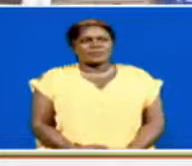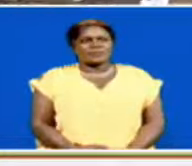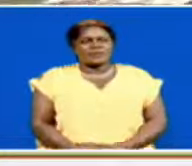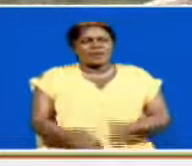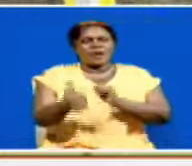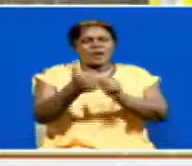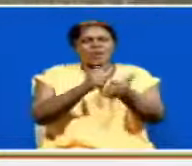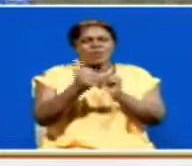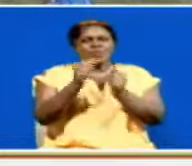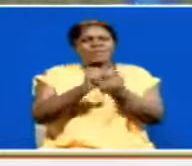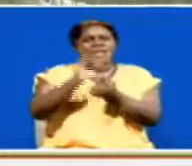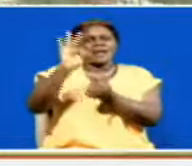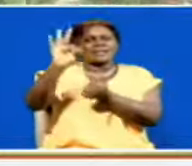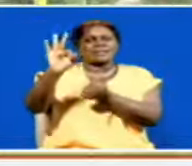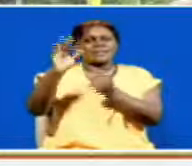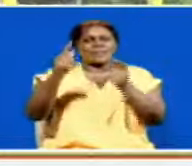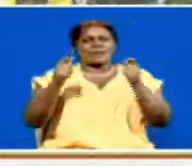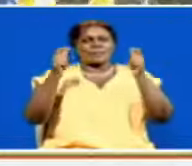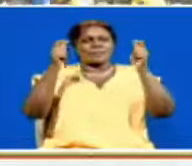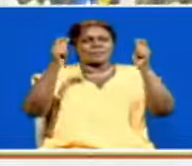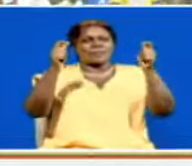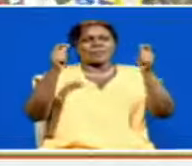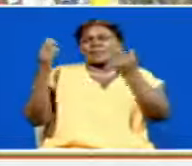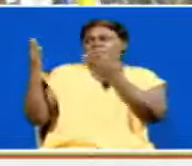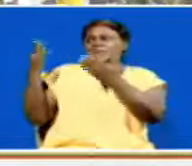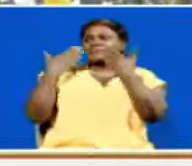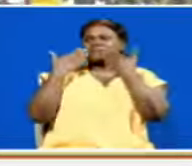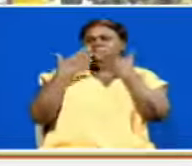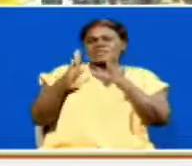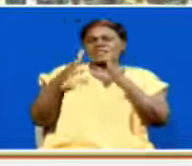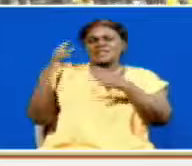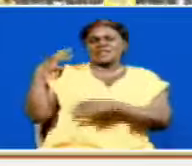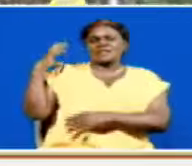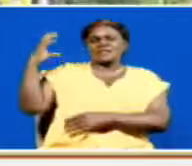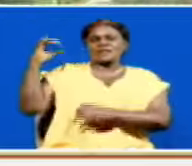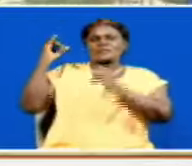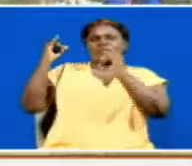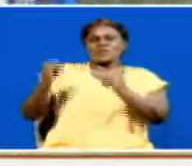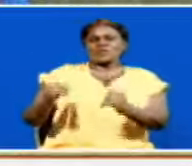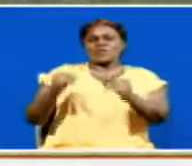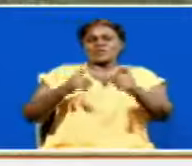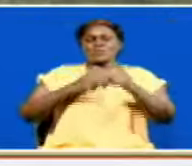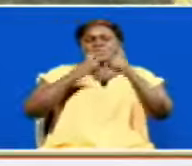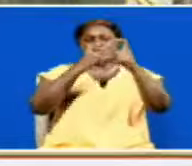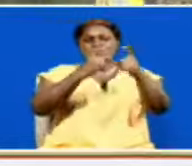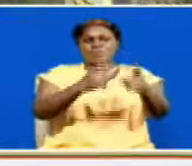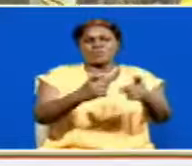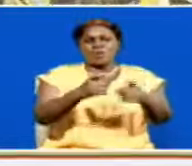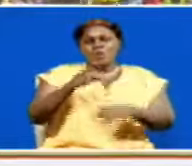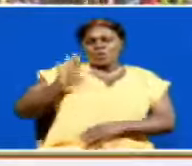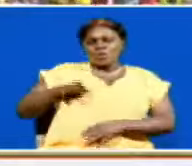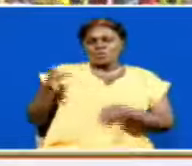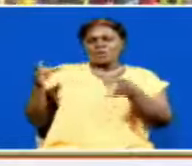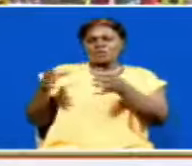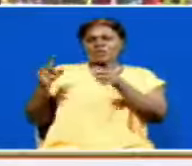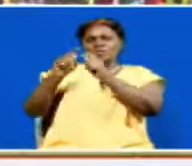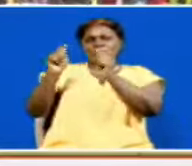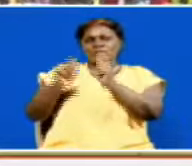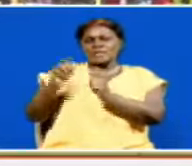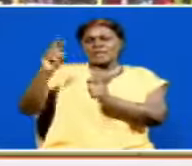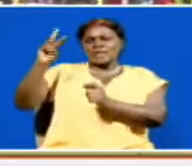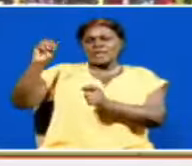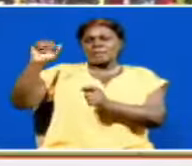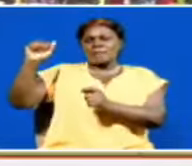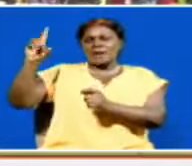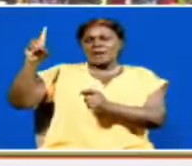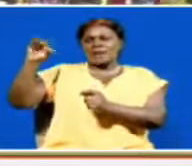Makala ya 13 ya kombe la Chris Oguso yalikamilika huko mabingwa wapi wakituzwa. Katika upande wa kinadada, timu ya Madira